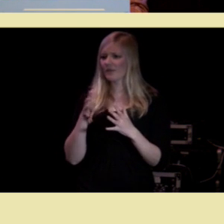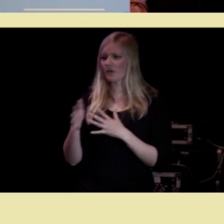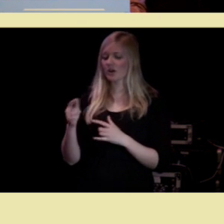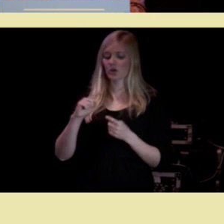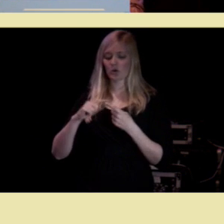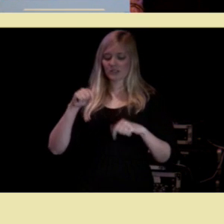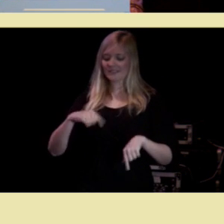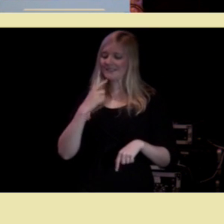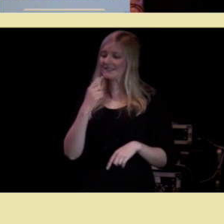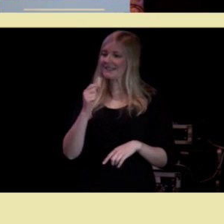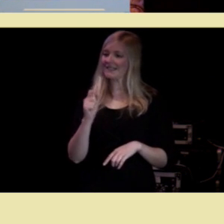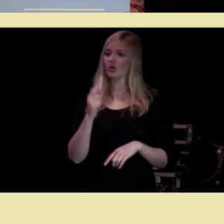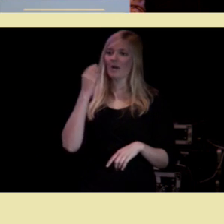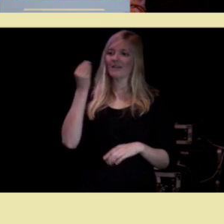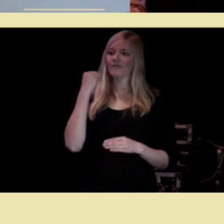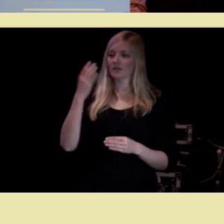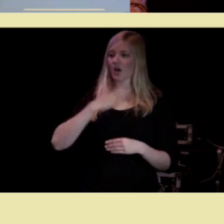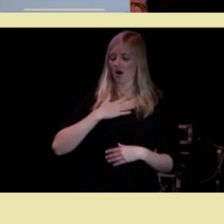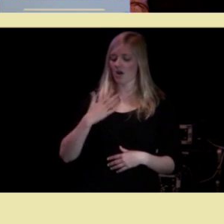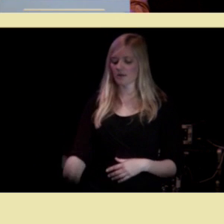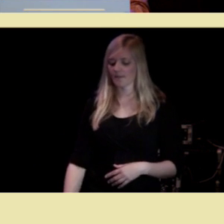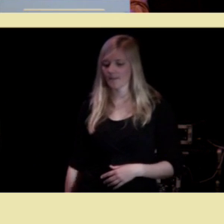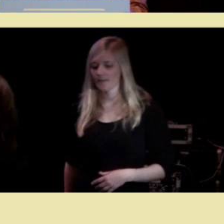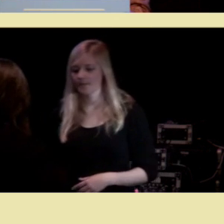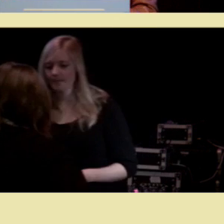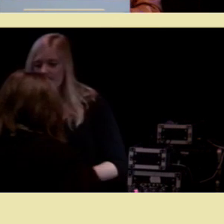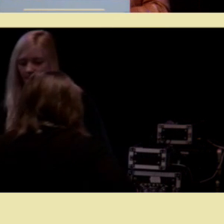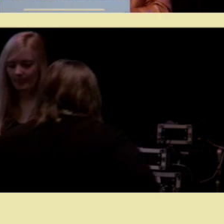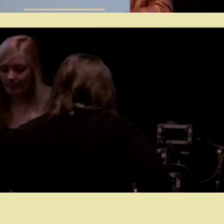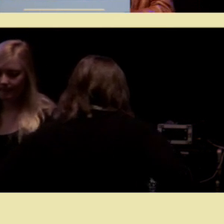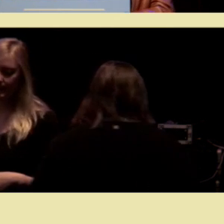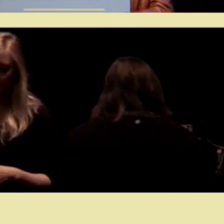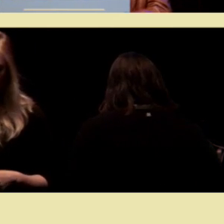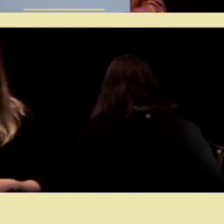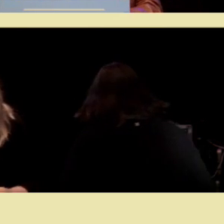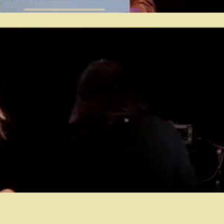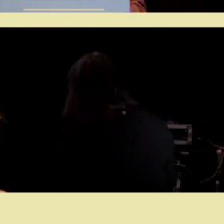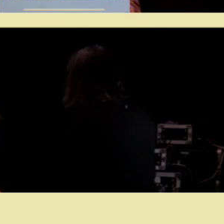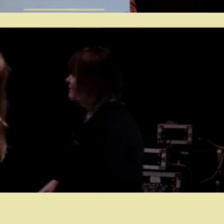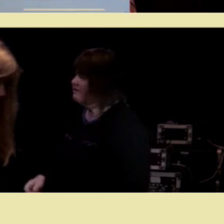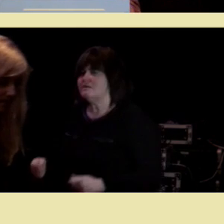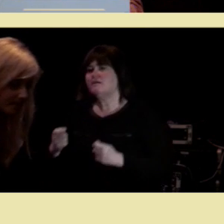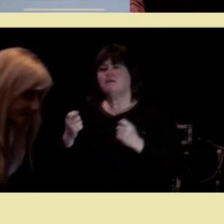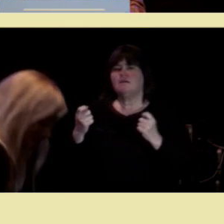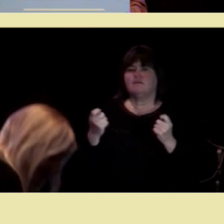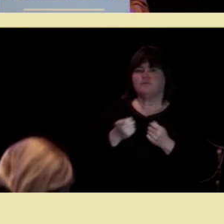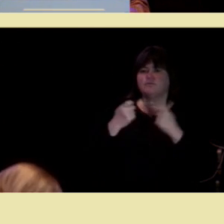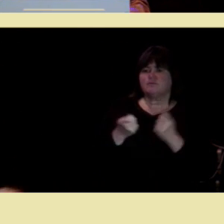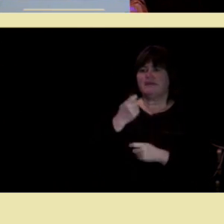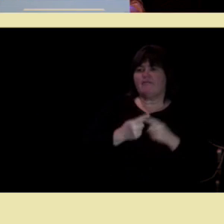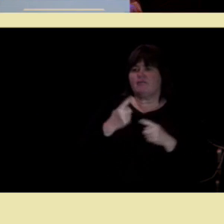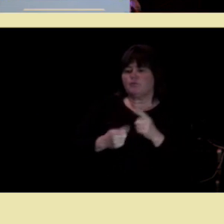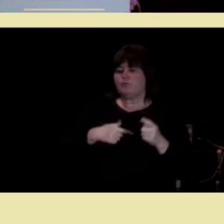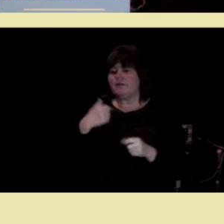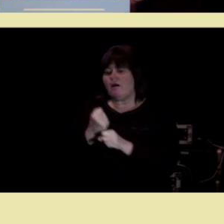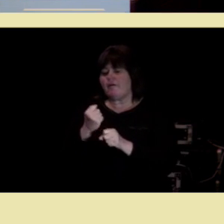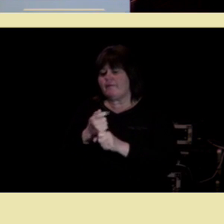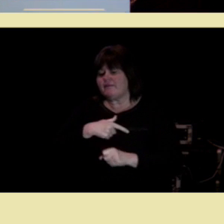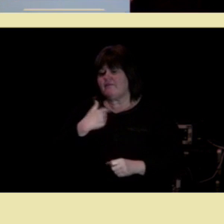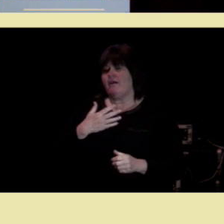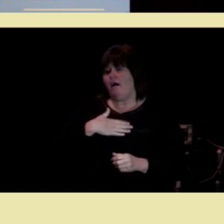erfaringene vi har så langt. Hva tenker vi suksessfaktorene i det arbeidet vi har gjort? Vi tenker